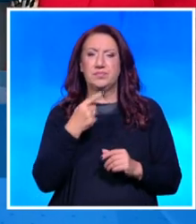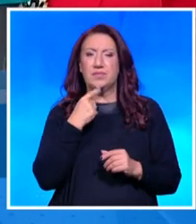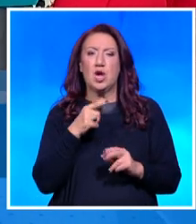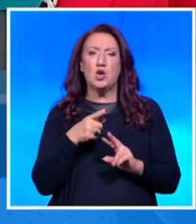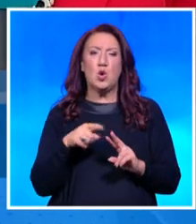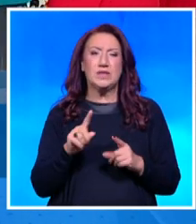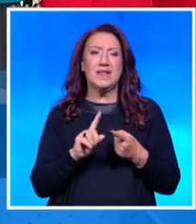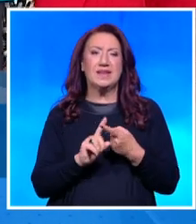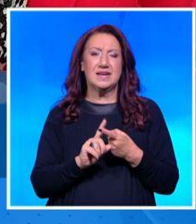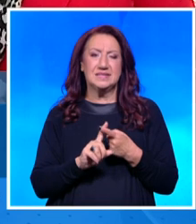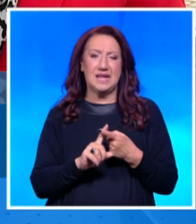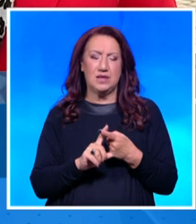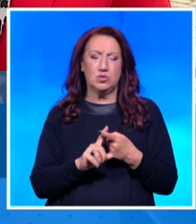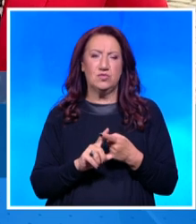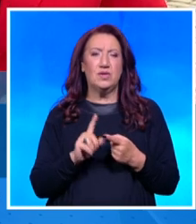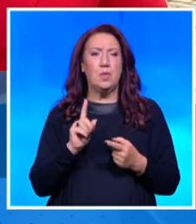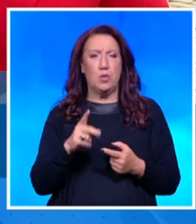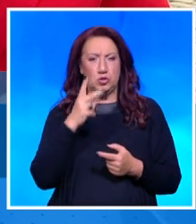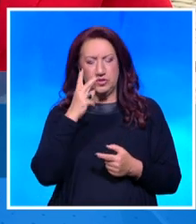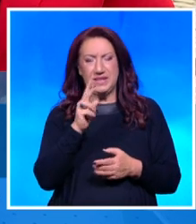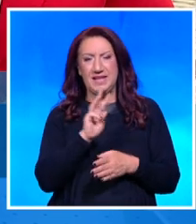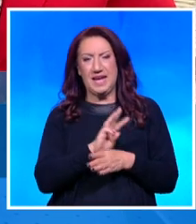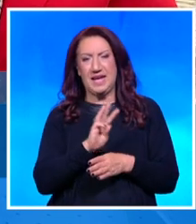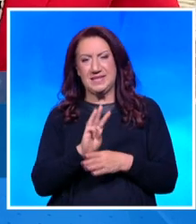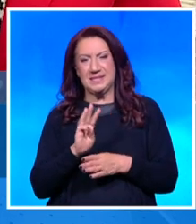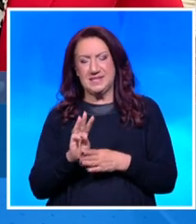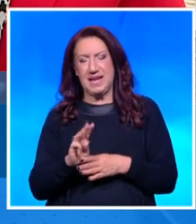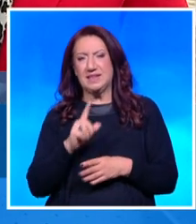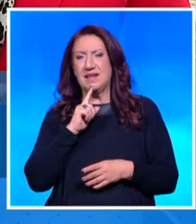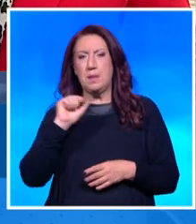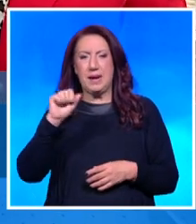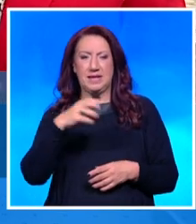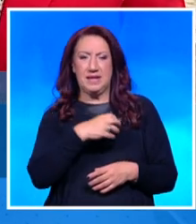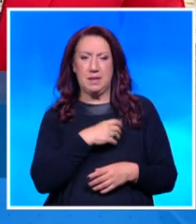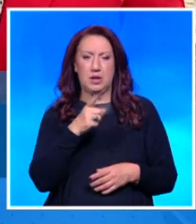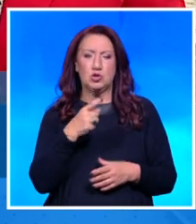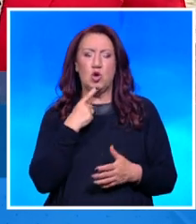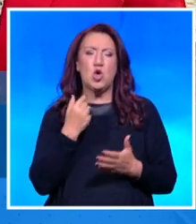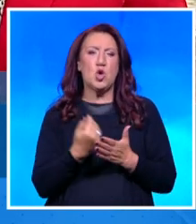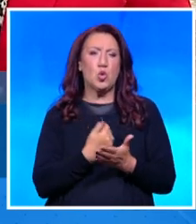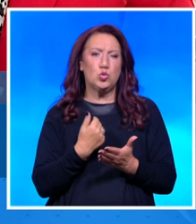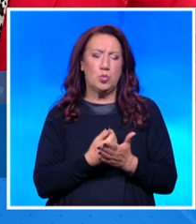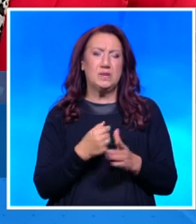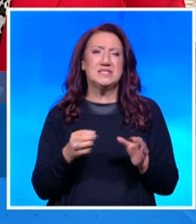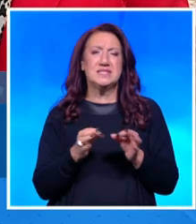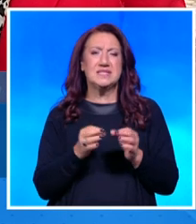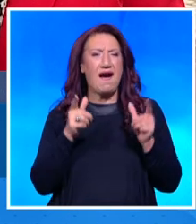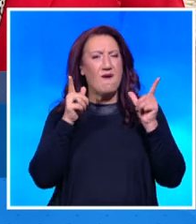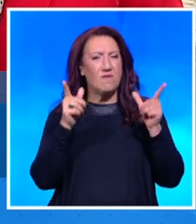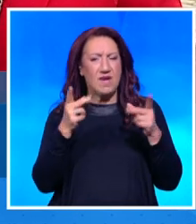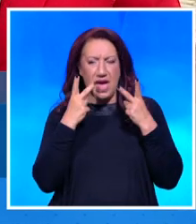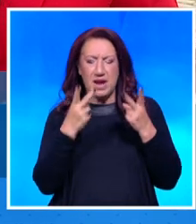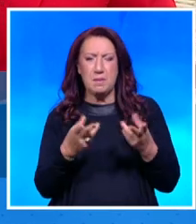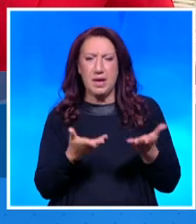Кръстанов, представен на сайта на Синята партия като икономист и фермер. Вижте го на вашите екрани,